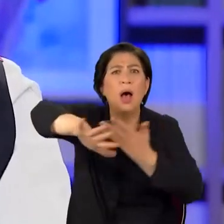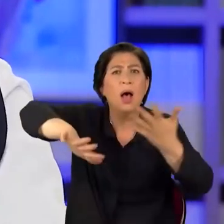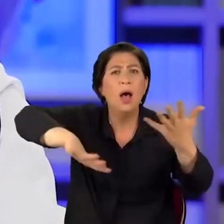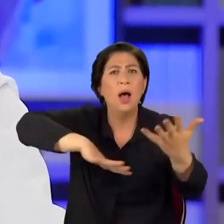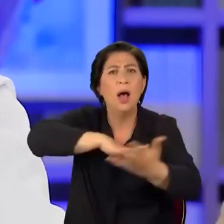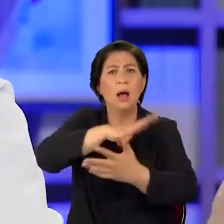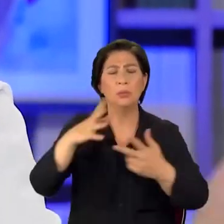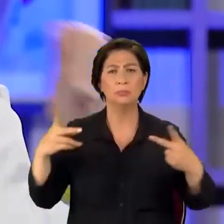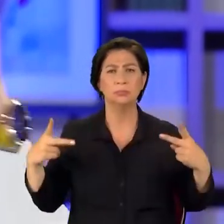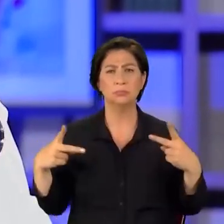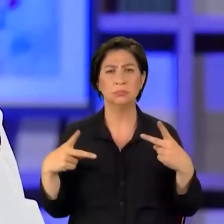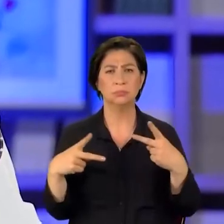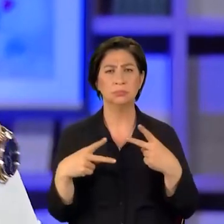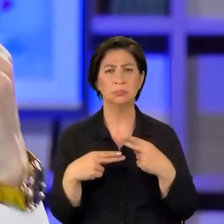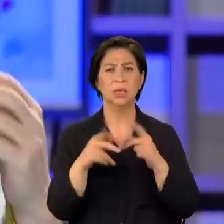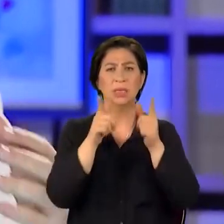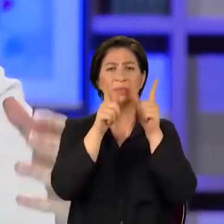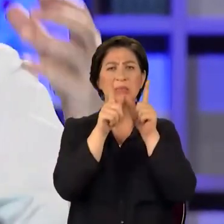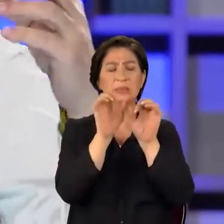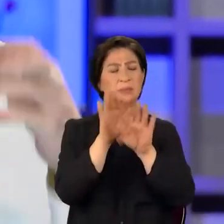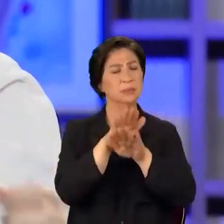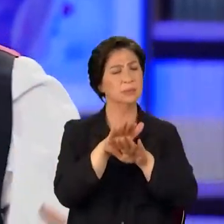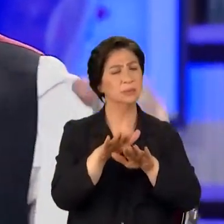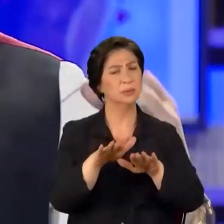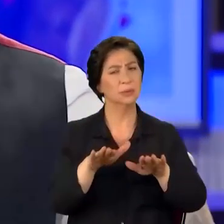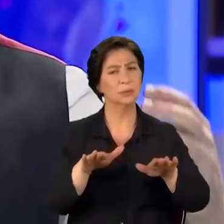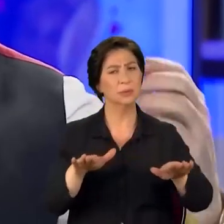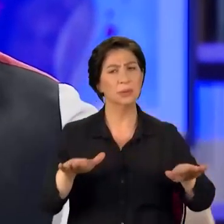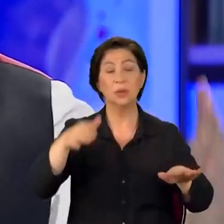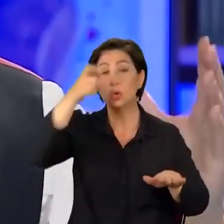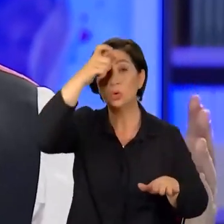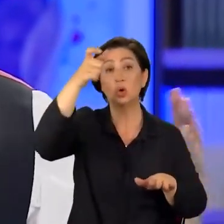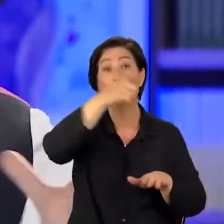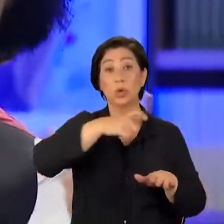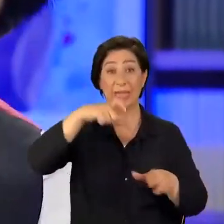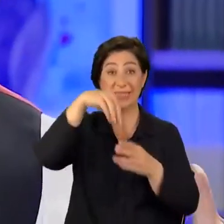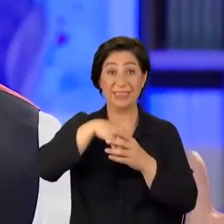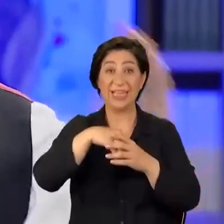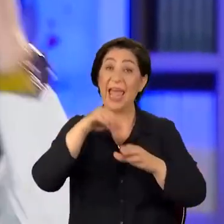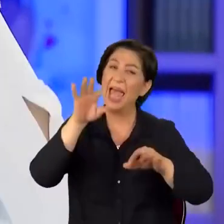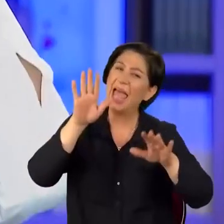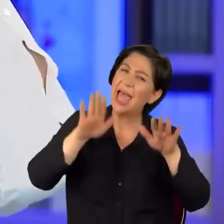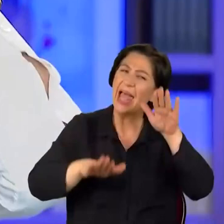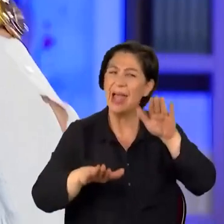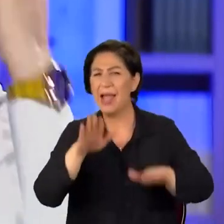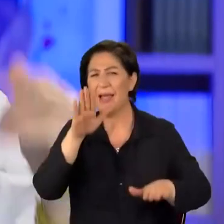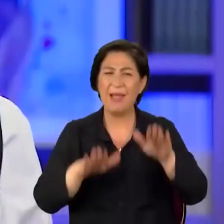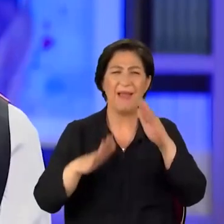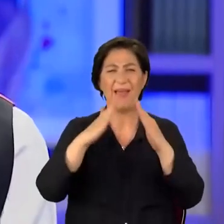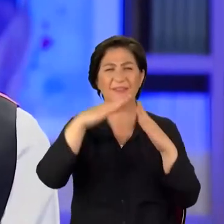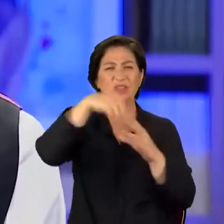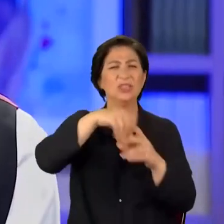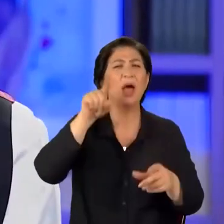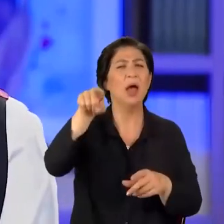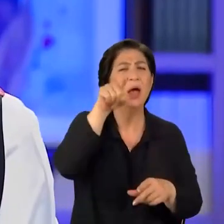bir anda kesilmesi ve süt liman olmasıyla beraber Türkiye'mizde her evde, hemen hemen her evde şu karara